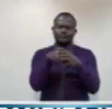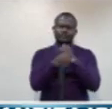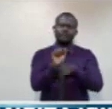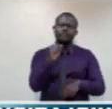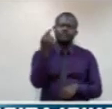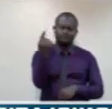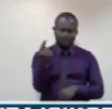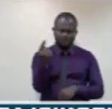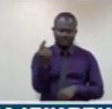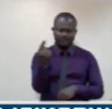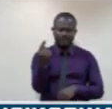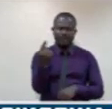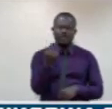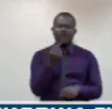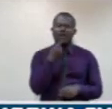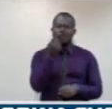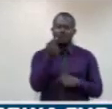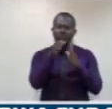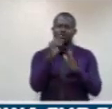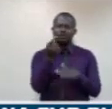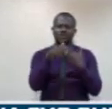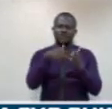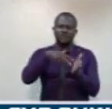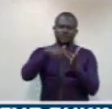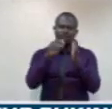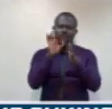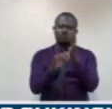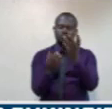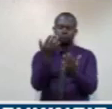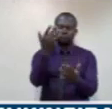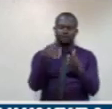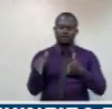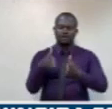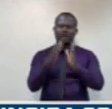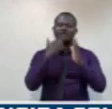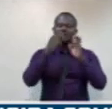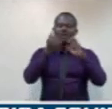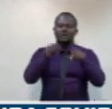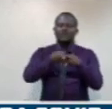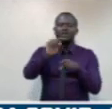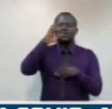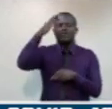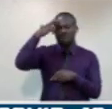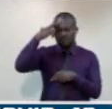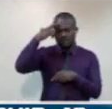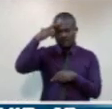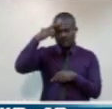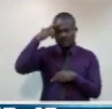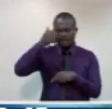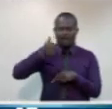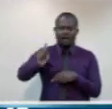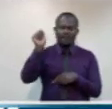kimwe aho umwe yahagurutse acana mu muhanda aravuga ngo nawe aribuka aribuka